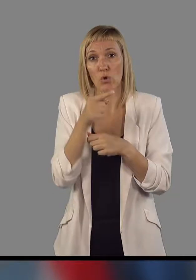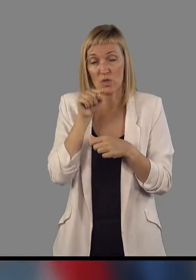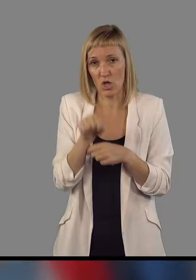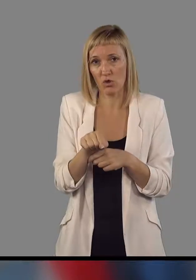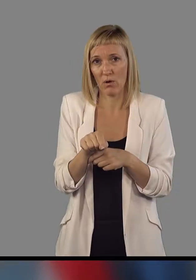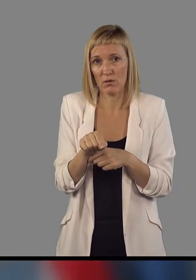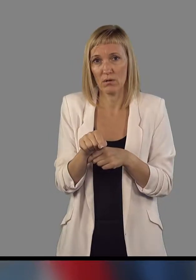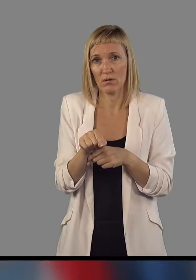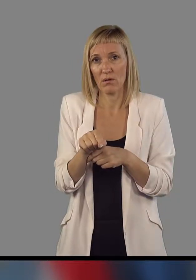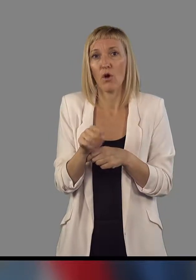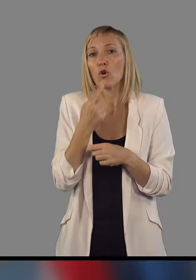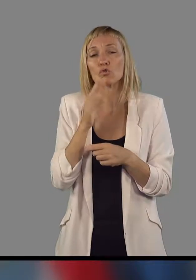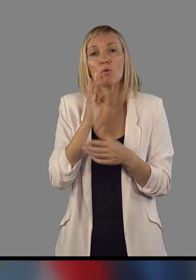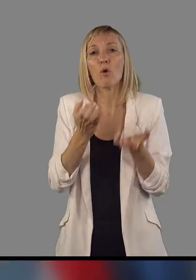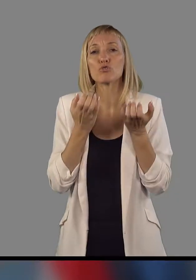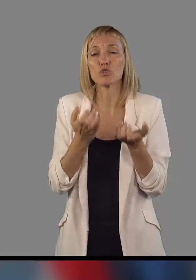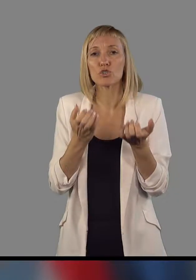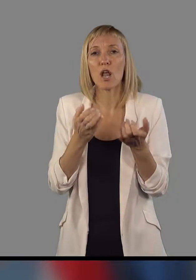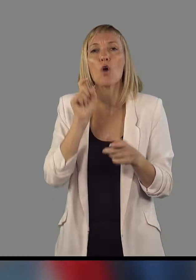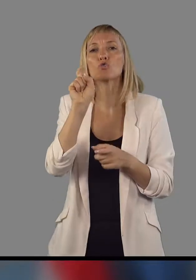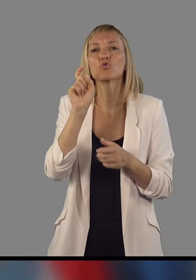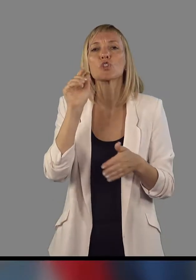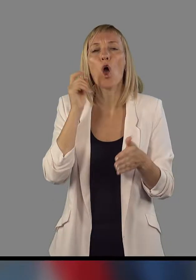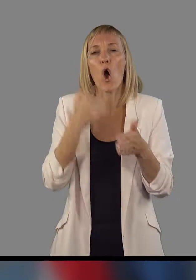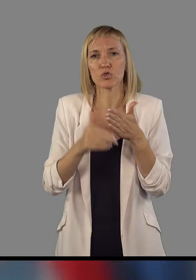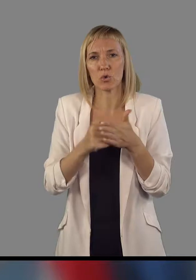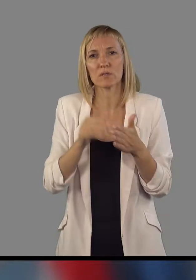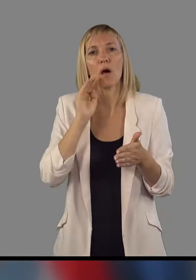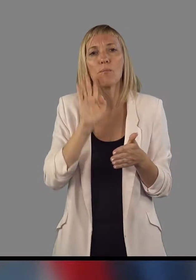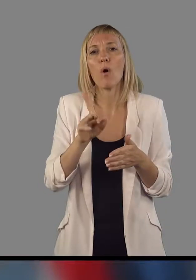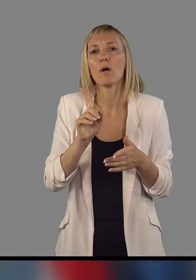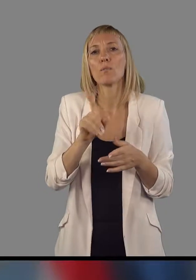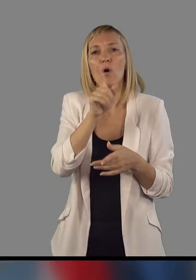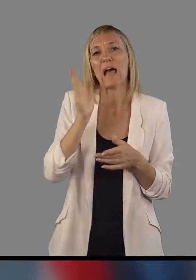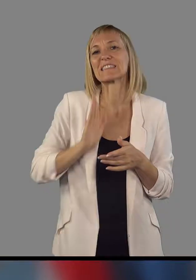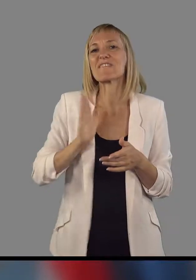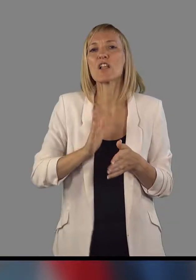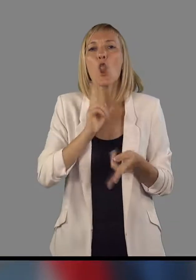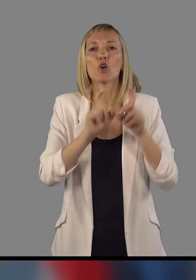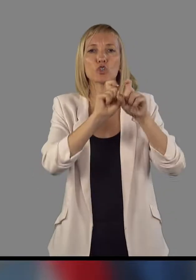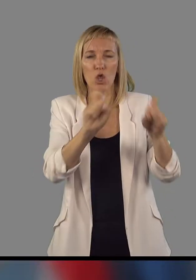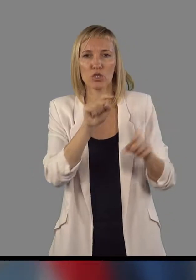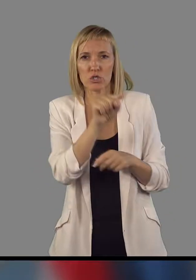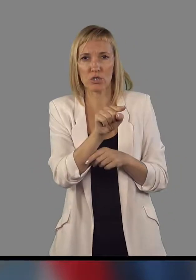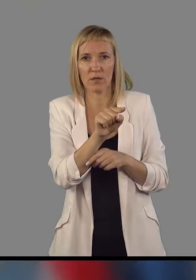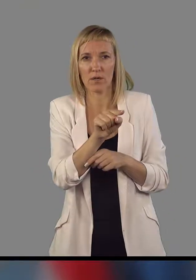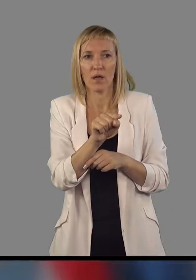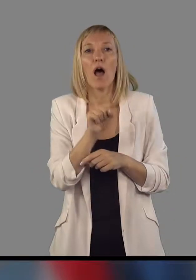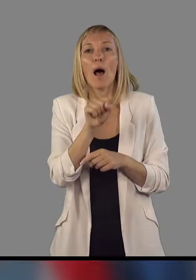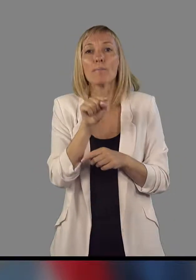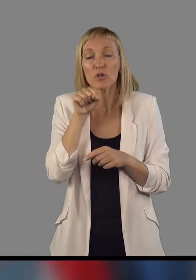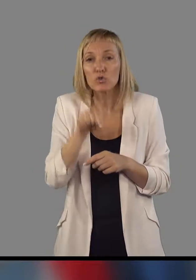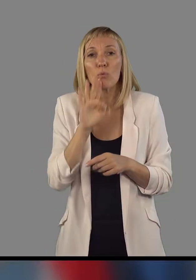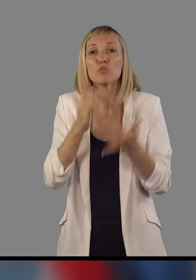tako, če pride do tega, bo kdorkoli bo že hotel tožiti odškodnino, bo pač napoten na civilno sodišče, ampak to bi